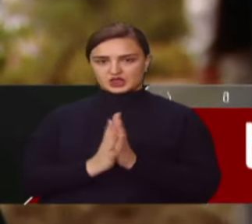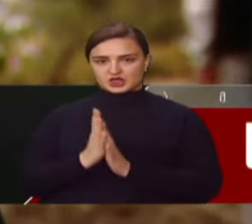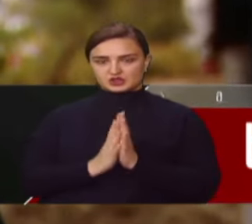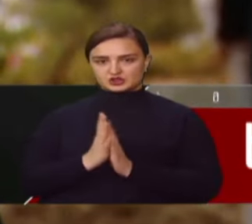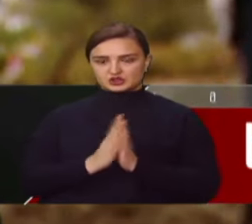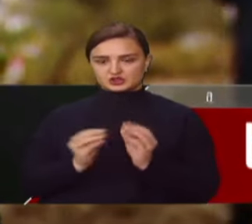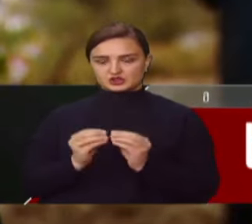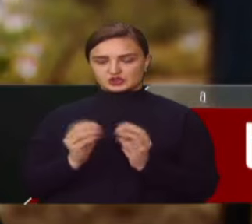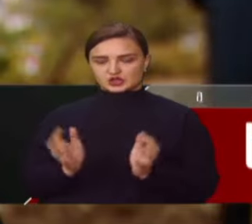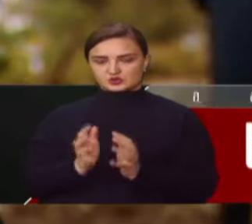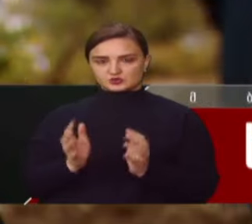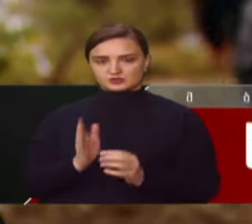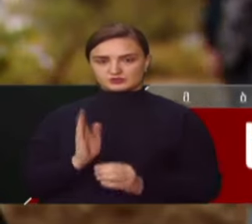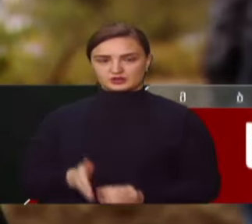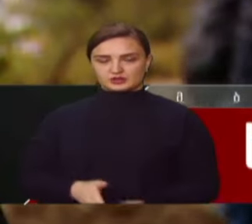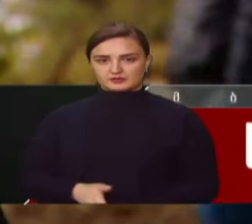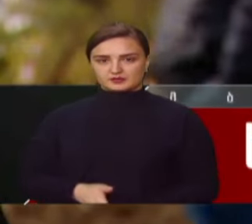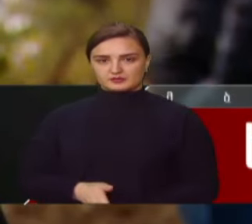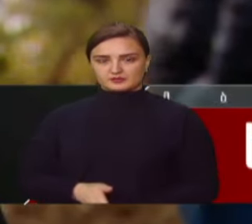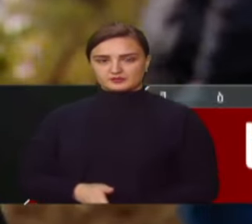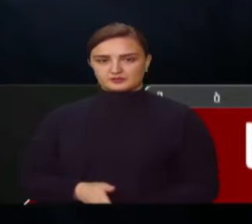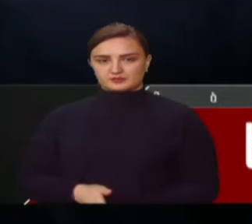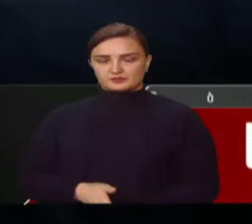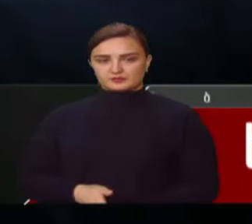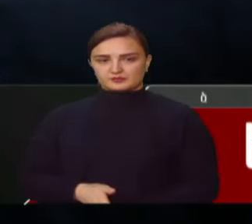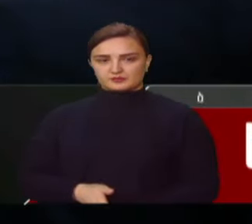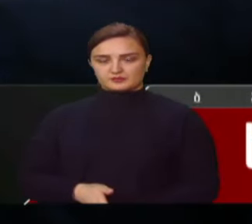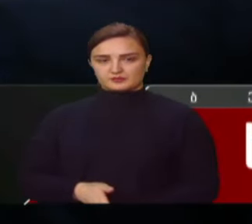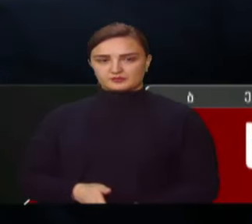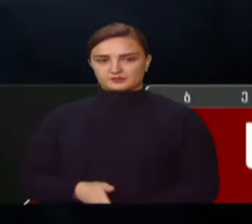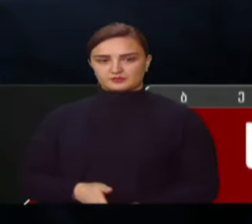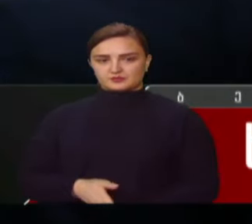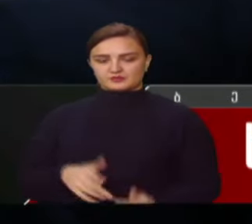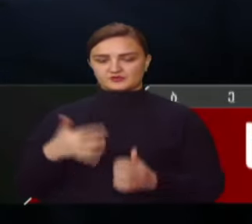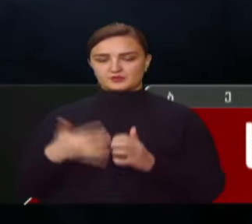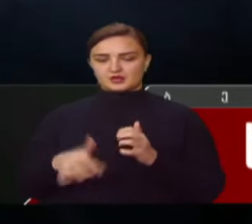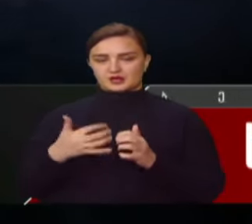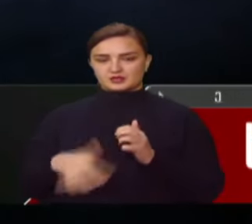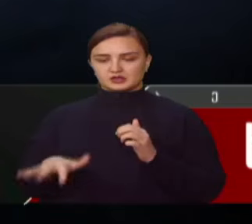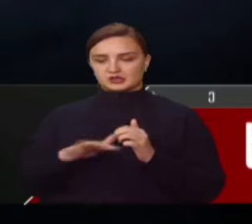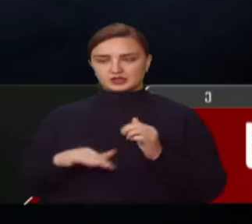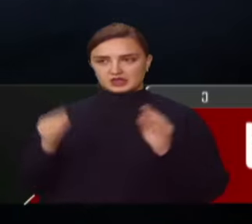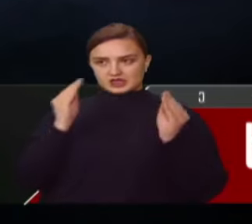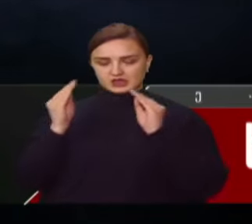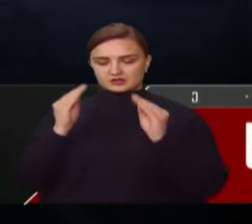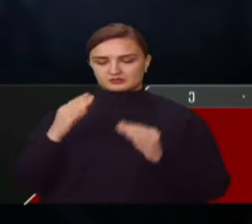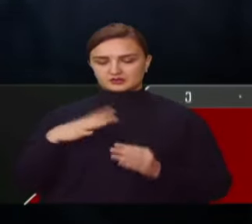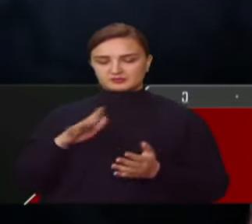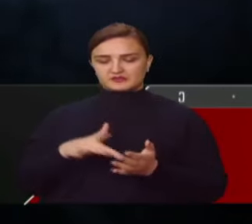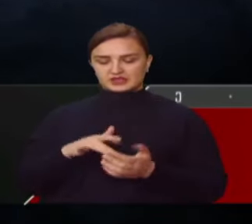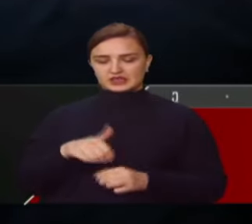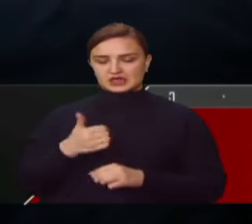მაქსიმალურად შენარჩუნებული იქნება ის ბუნებრიობა, რაც აქვს. ეს პარკი განეხილება თბილისის გენერალური